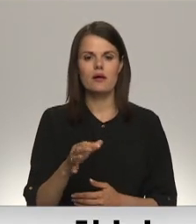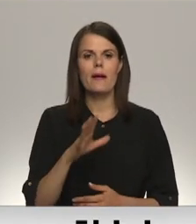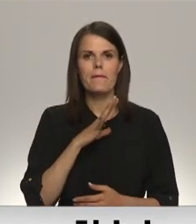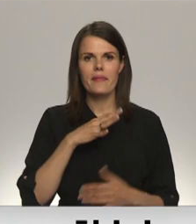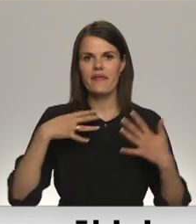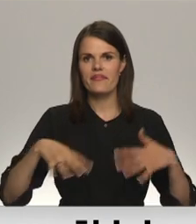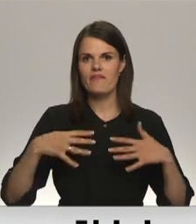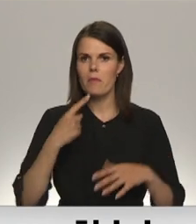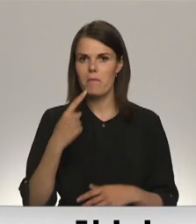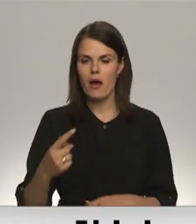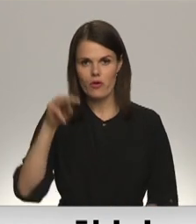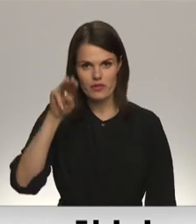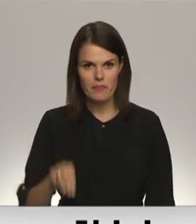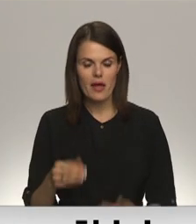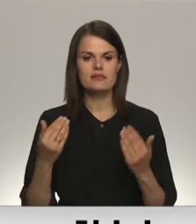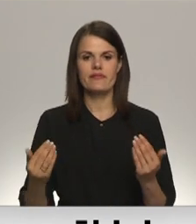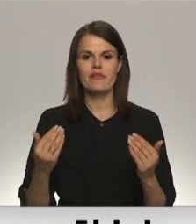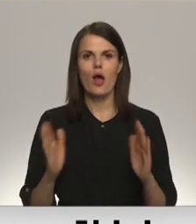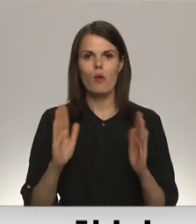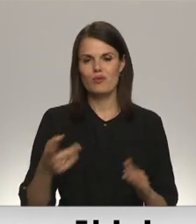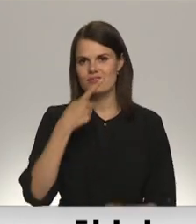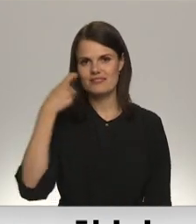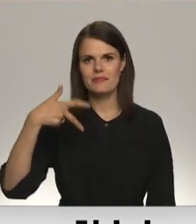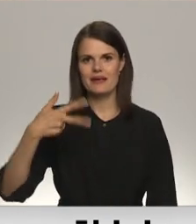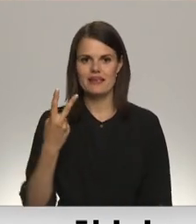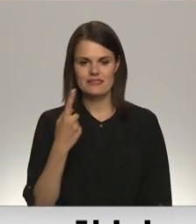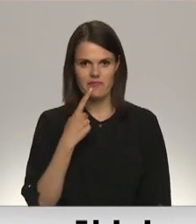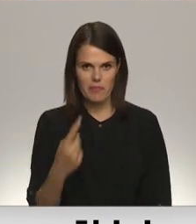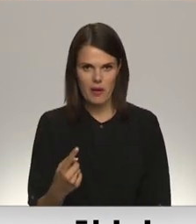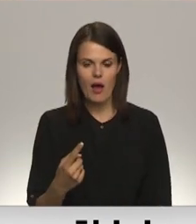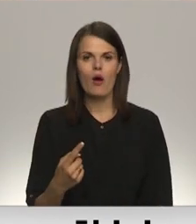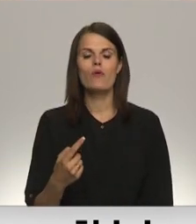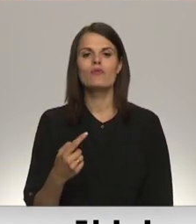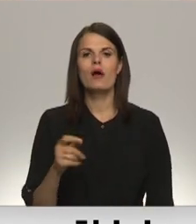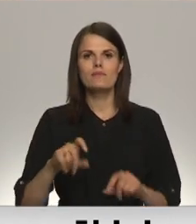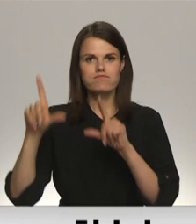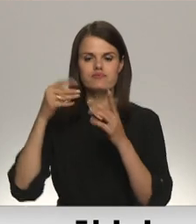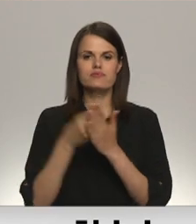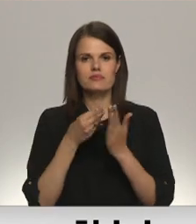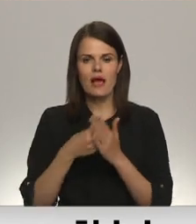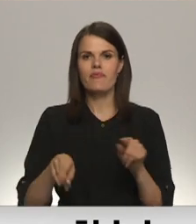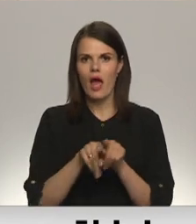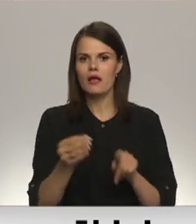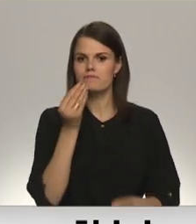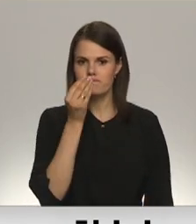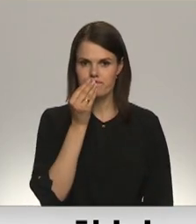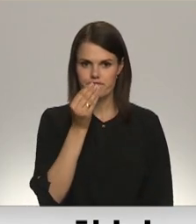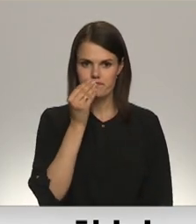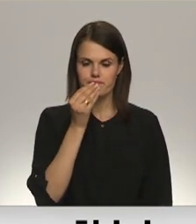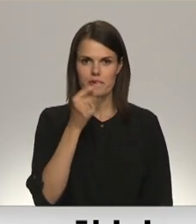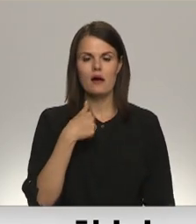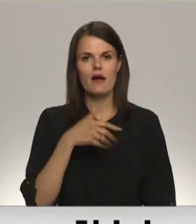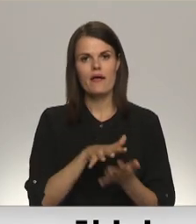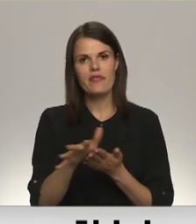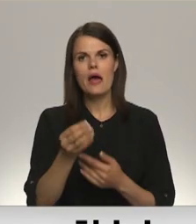90 mārciņas mēnesī, un tagad būs 132. Ir augušas cenas arī pārtikai. Es